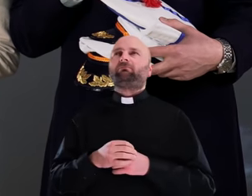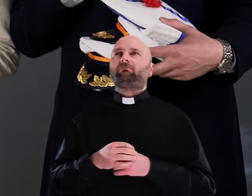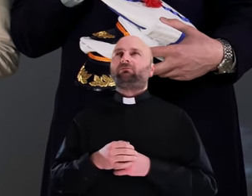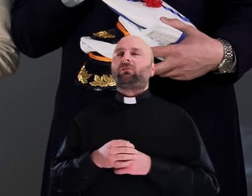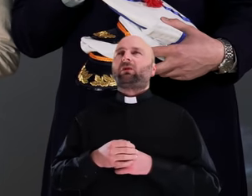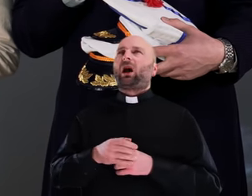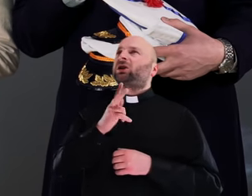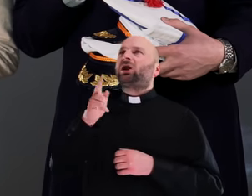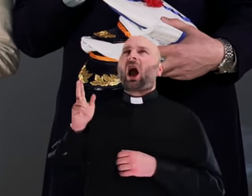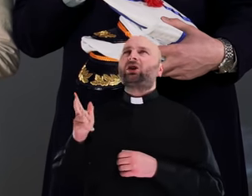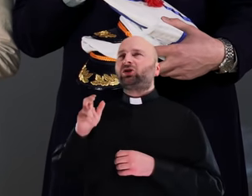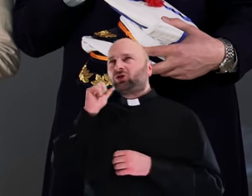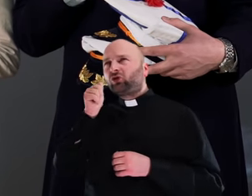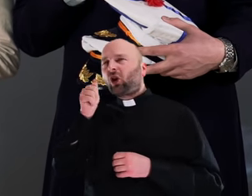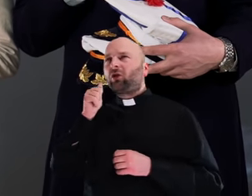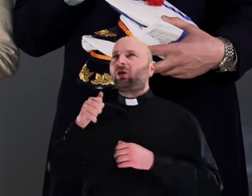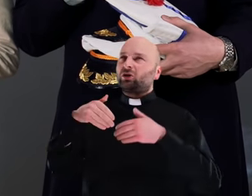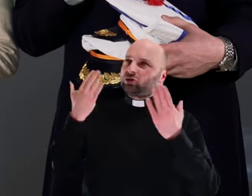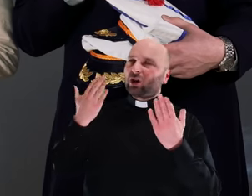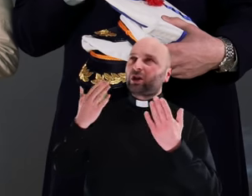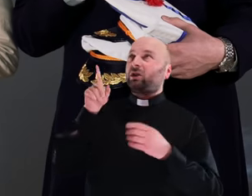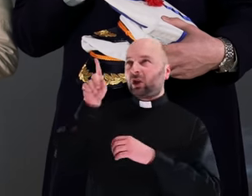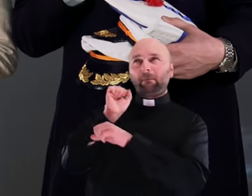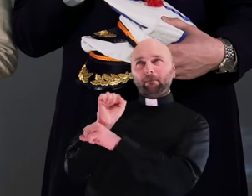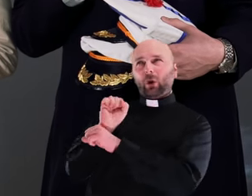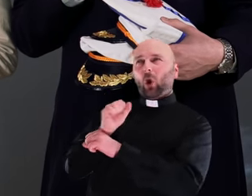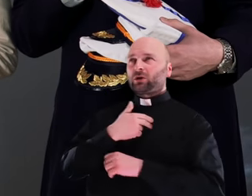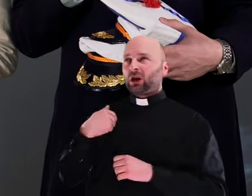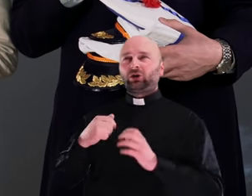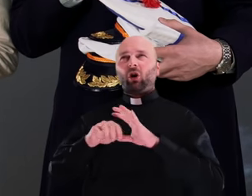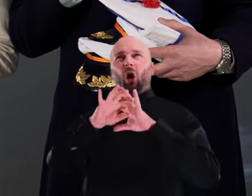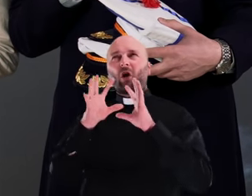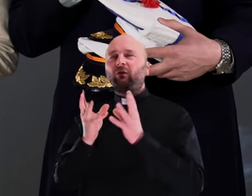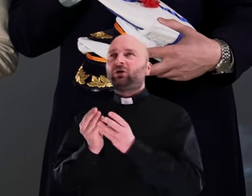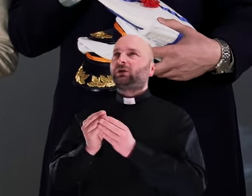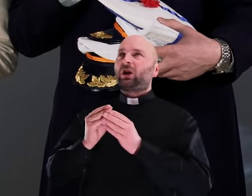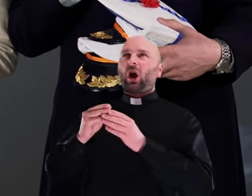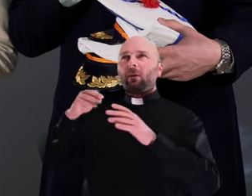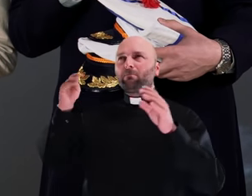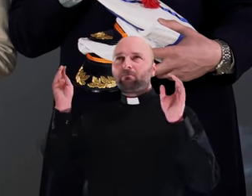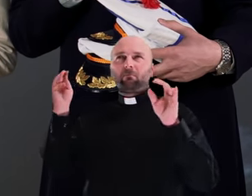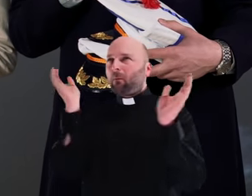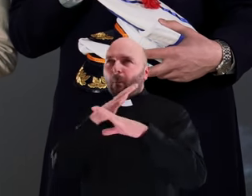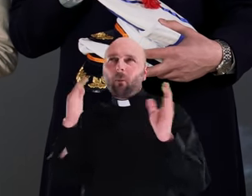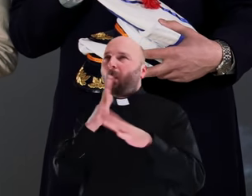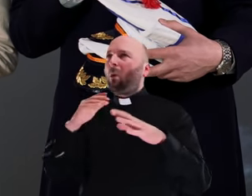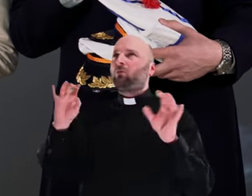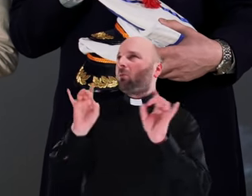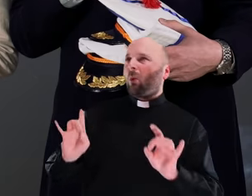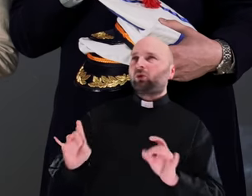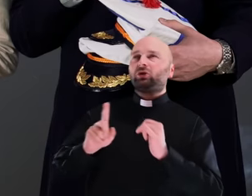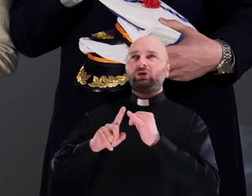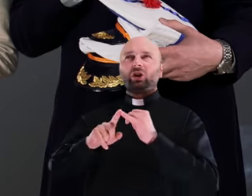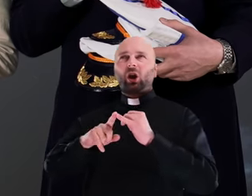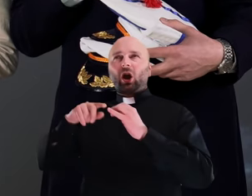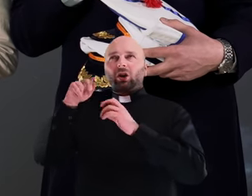podążamy każdego dnia, broni nas od wszystkich burz, piratów, wszystkiego tego, co nam